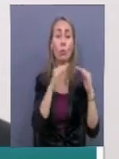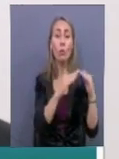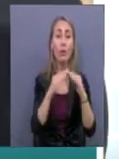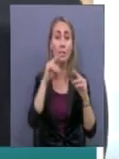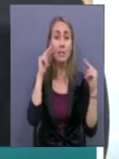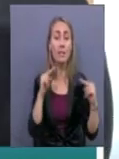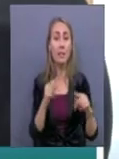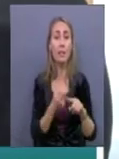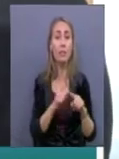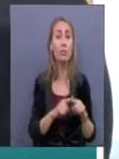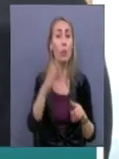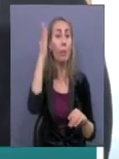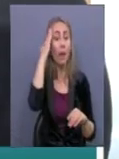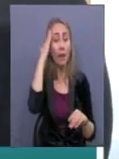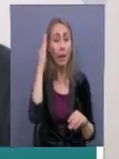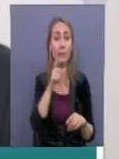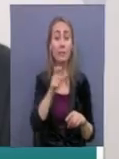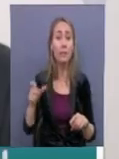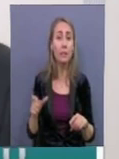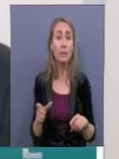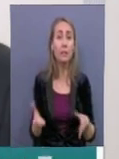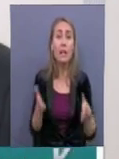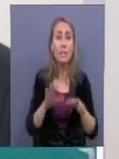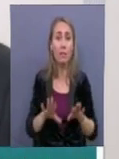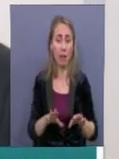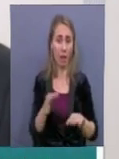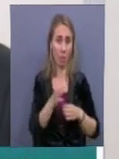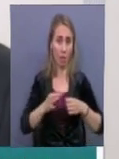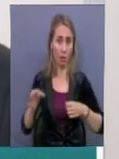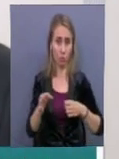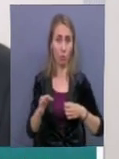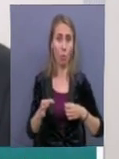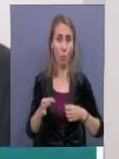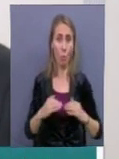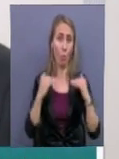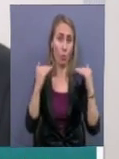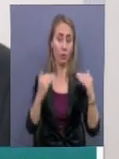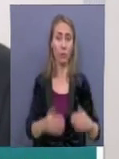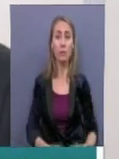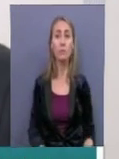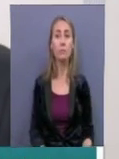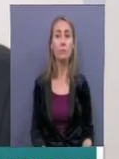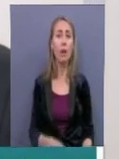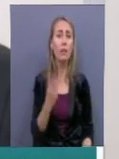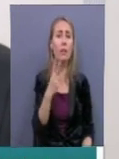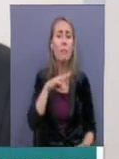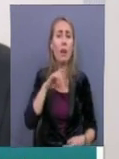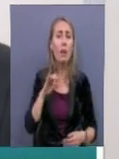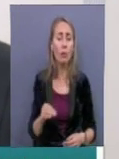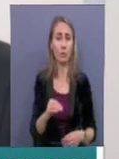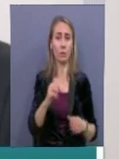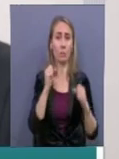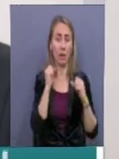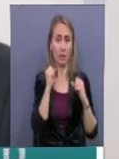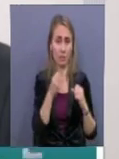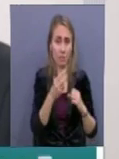облыстық деңгейде қалып қоймауына кепілдік береді. 3 миллион с чем-то спортсменов, тренер, судья. Ауылдық, аудандық, облыстық деңгейлердегі 3